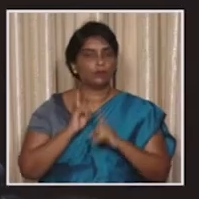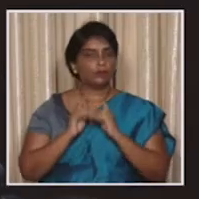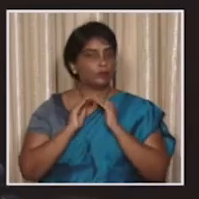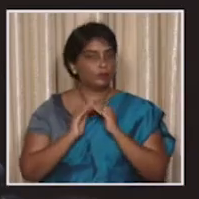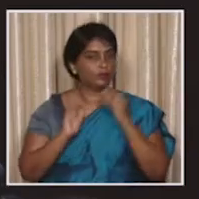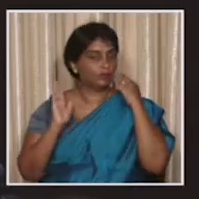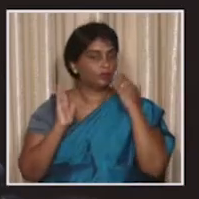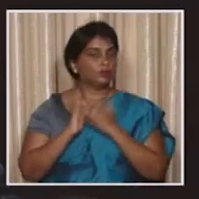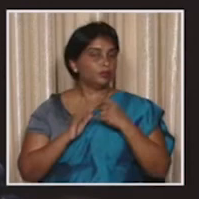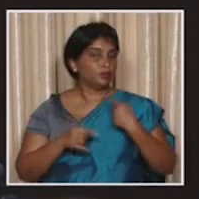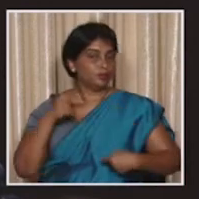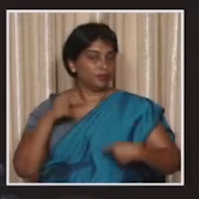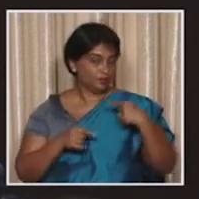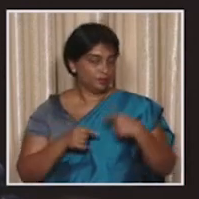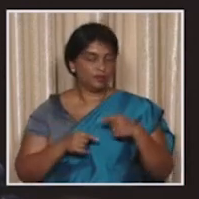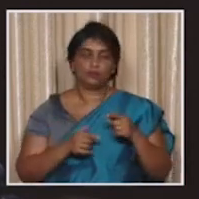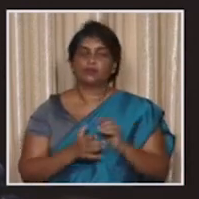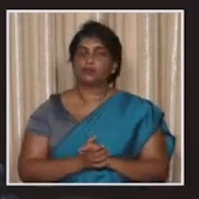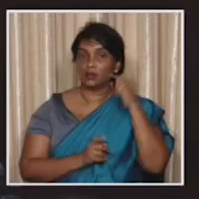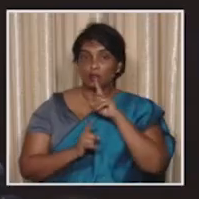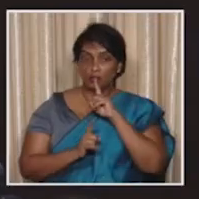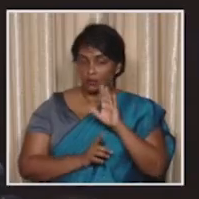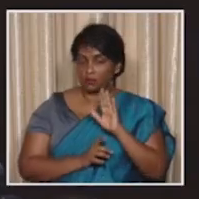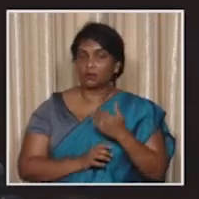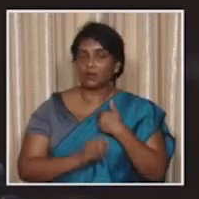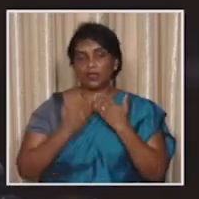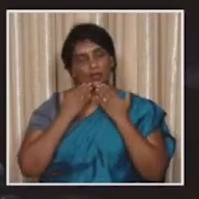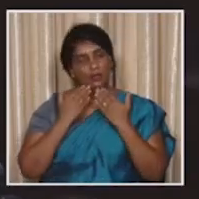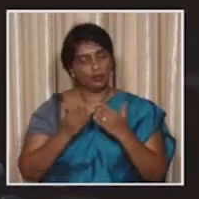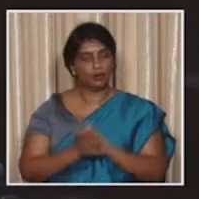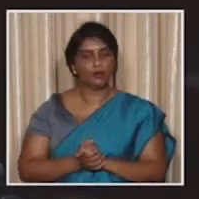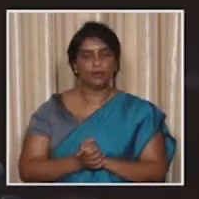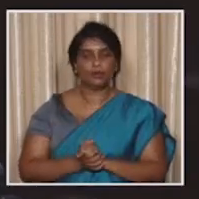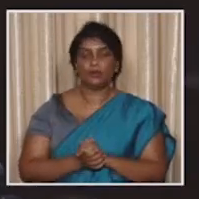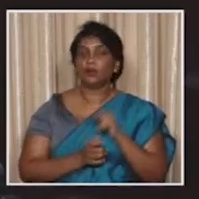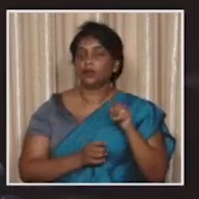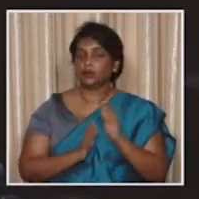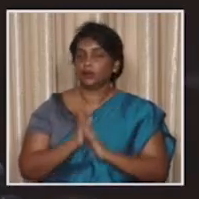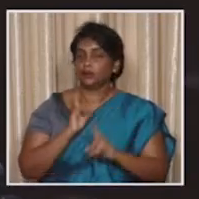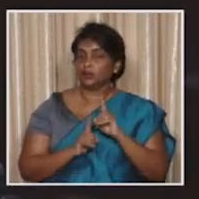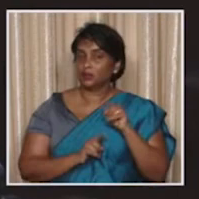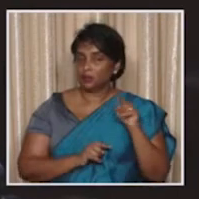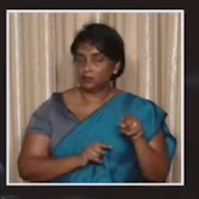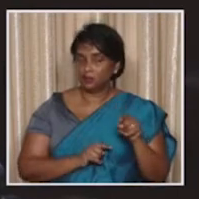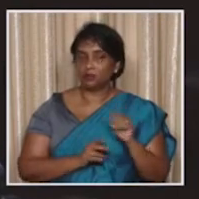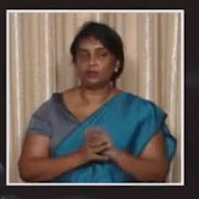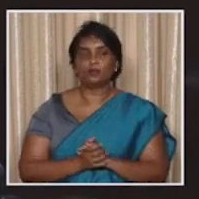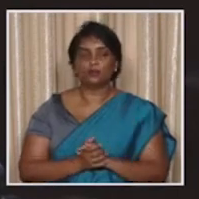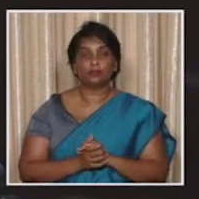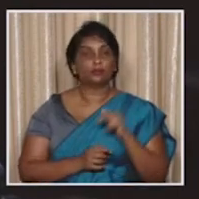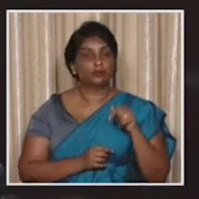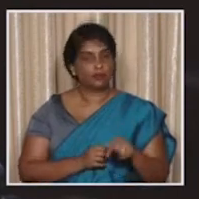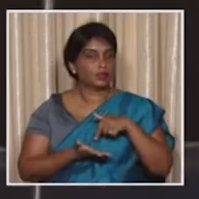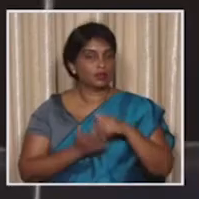Vivadathile Pesa Kidaithamaikku Nandri Sonnavanaga. Inda Amachu Kurippaga Inge Nagara Abhivruthi